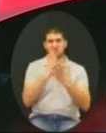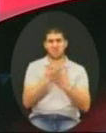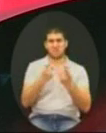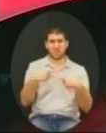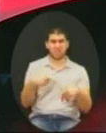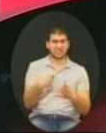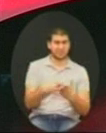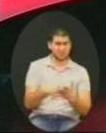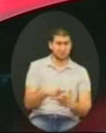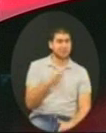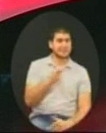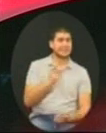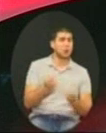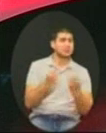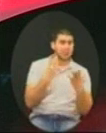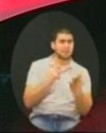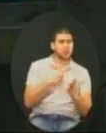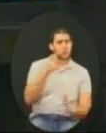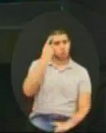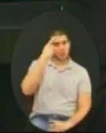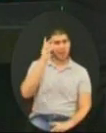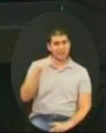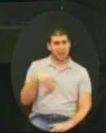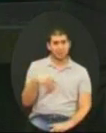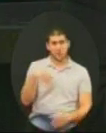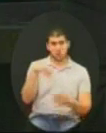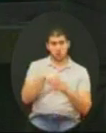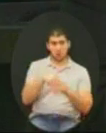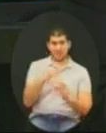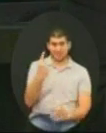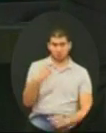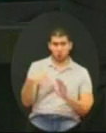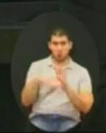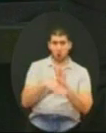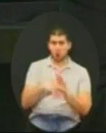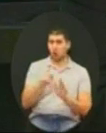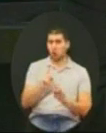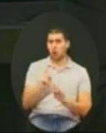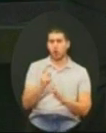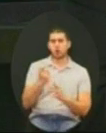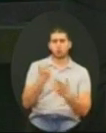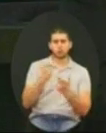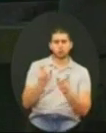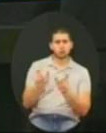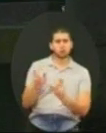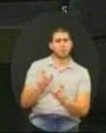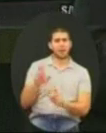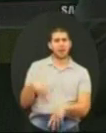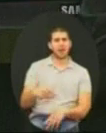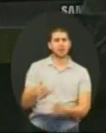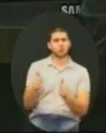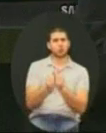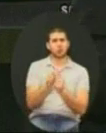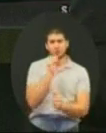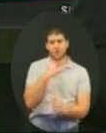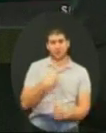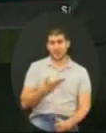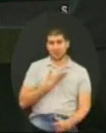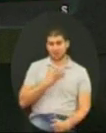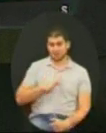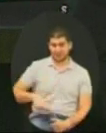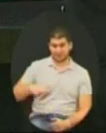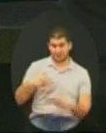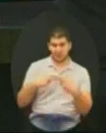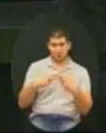ולא סתם, ולא סתם לא. אגב, כי הוא יודע שגם מבחינת התוכן, החוק הזה לא לגמרי שומר על זוגות צעירים. אגב, אני קיבלתי רק מהסביבה הקרובה